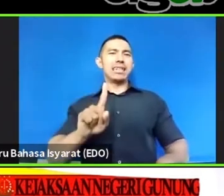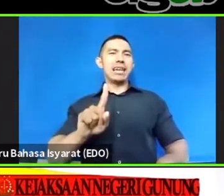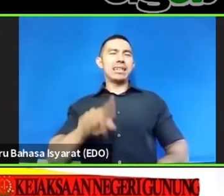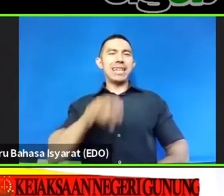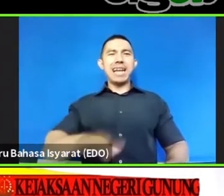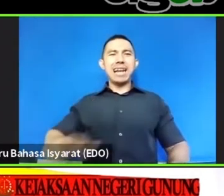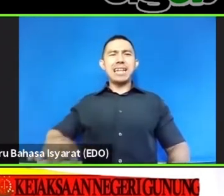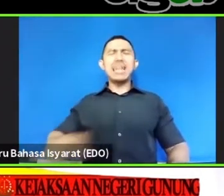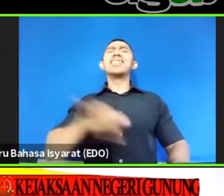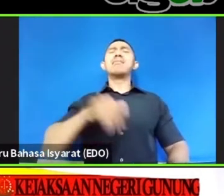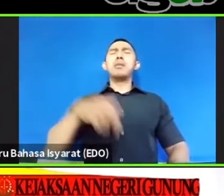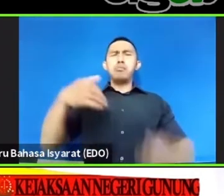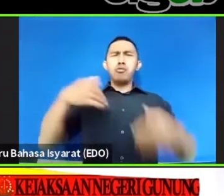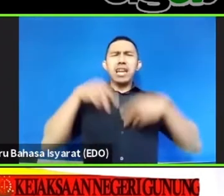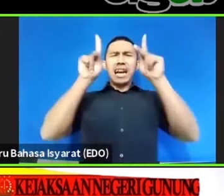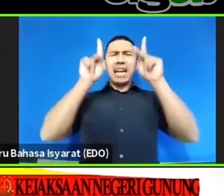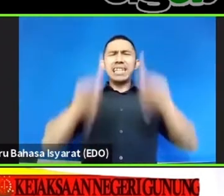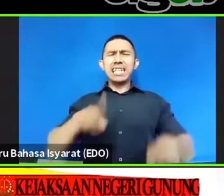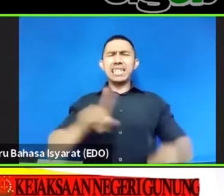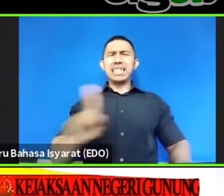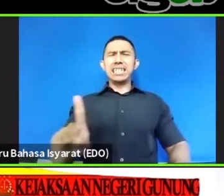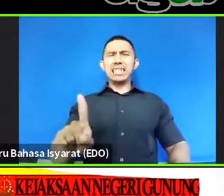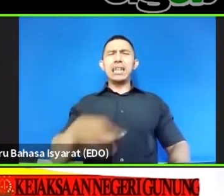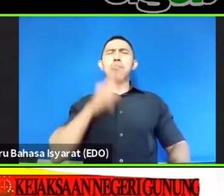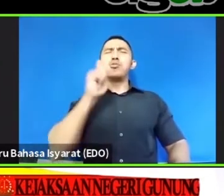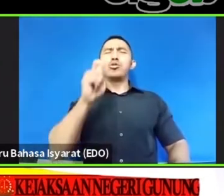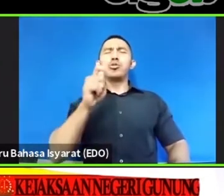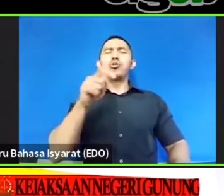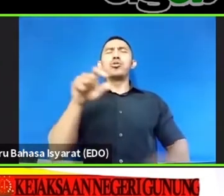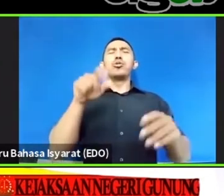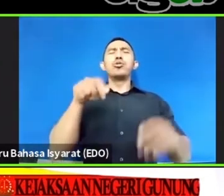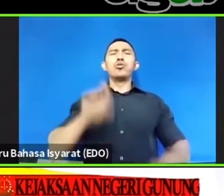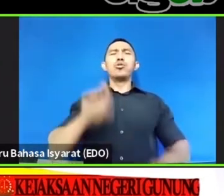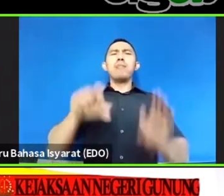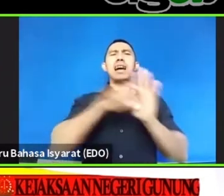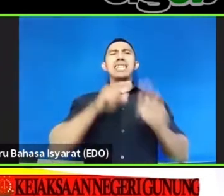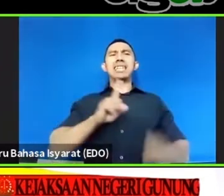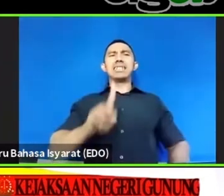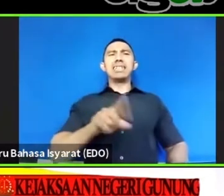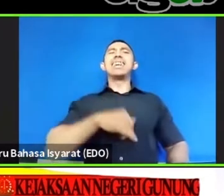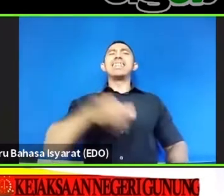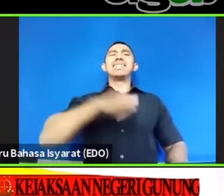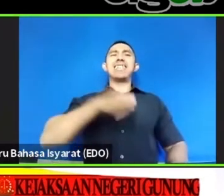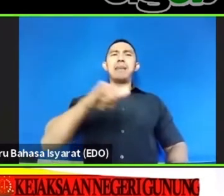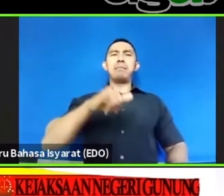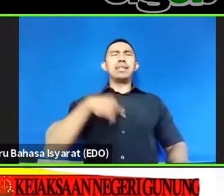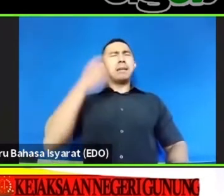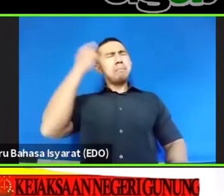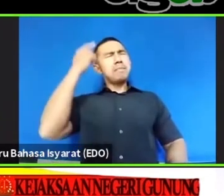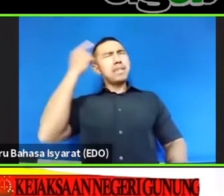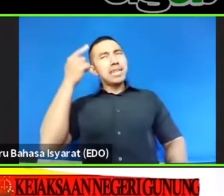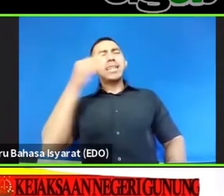anak-anak juga punya karakteristik titik sendiri yang memerlukan hukum acara tersendiri demikian juga merupakan dapat saya adalah